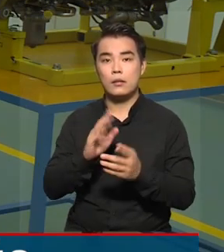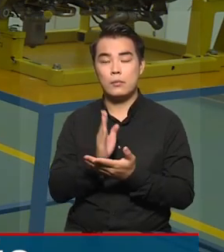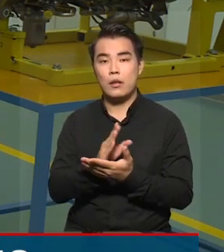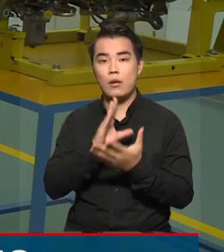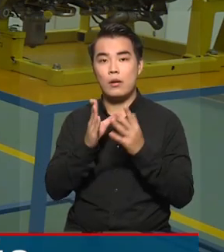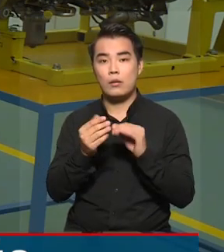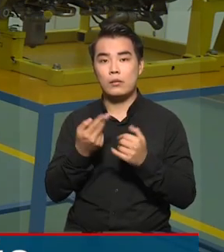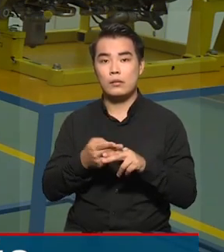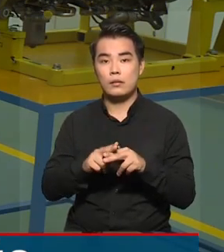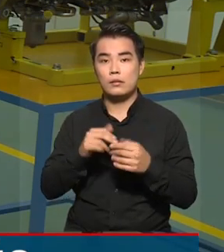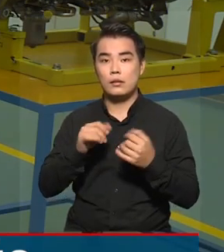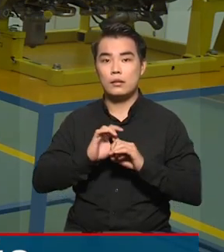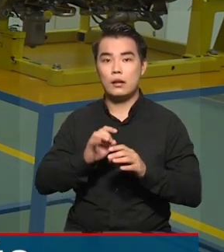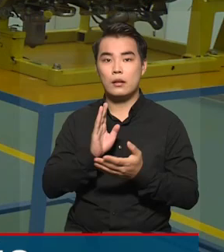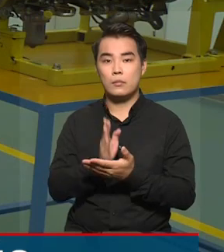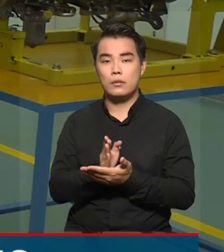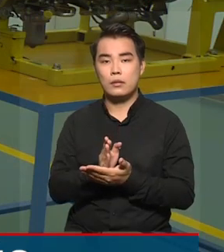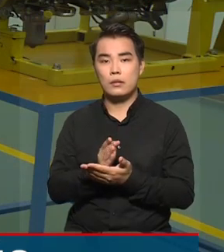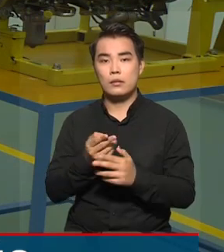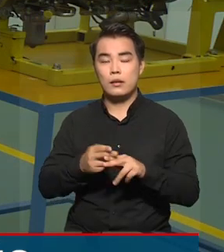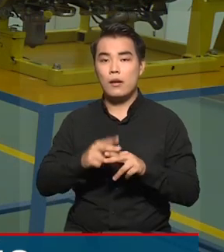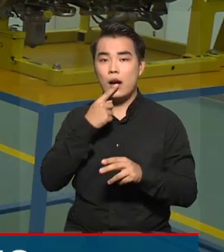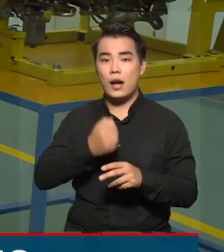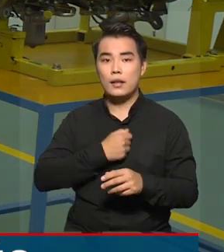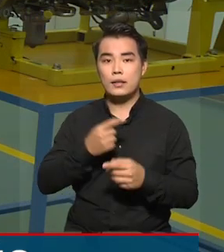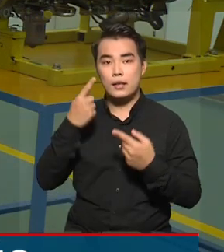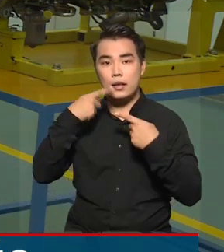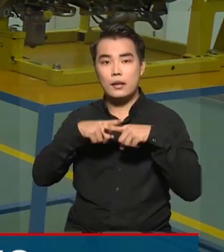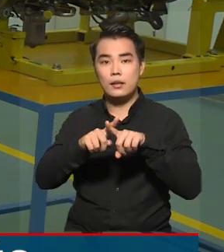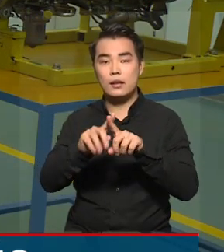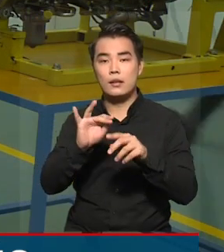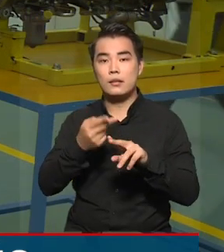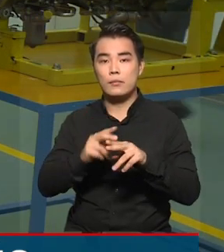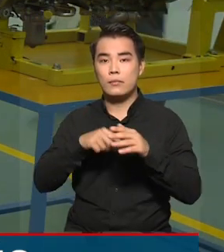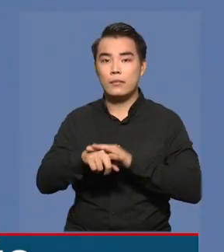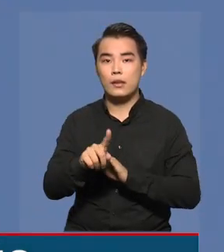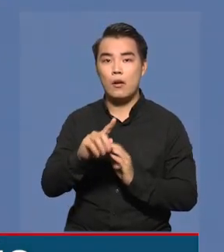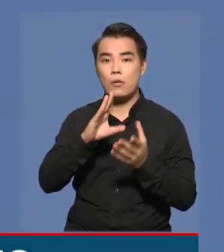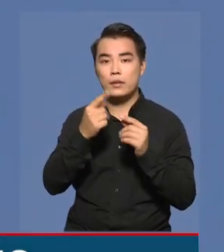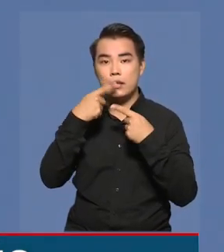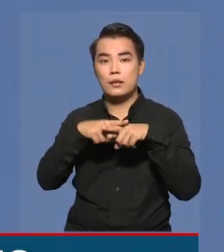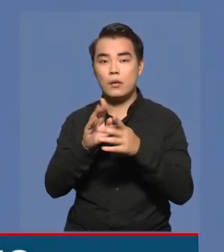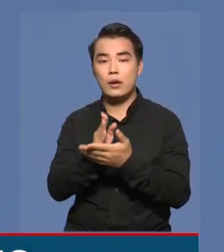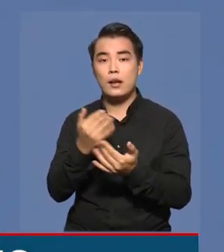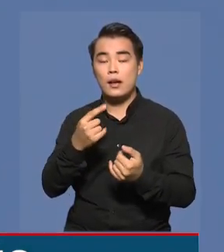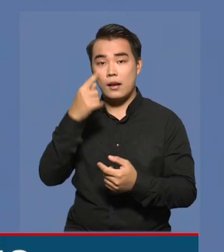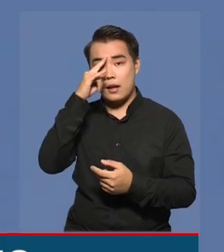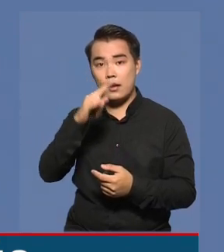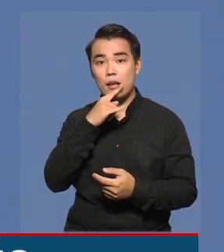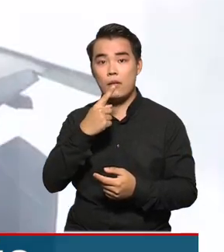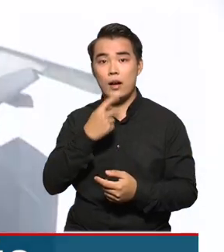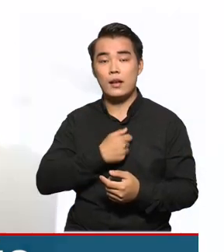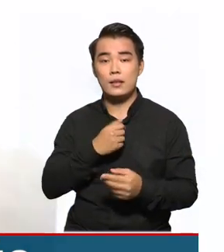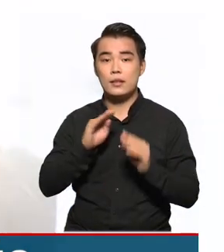әуе қорғаныс құралдары, бұрынды техника, әскери техникасы, әскери теңіз техникасы. Қазір Қазақстанда әскери техникалар